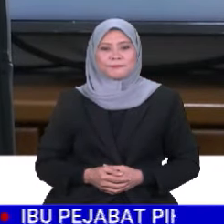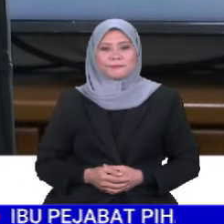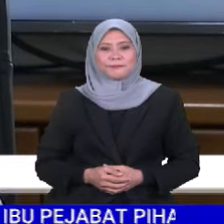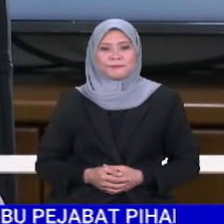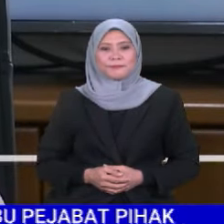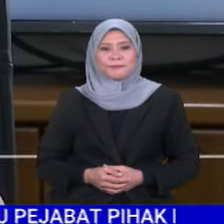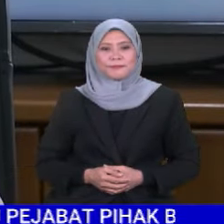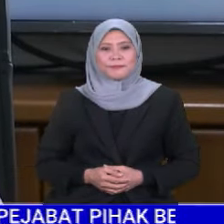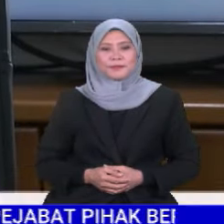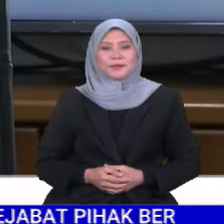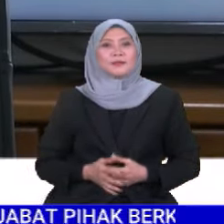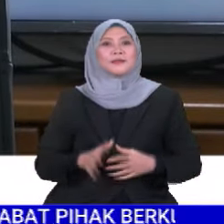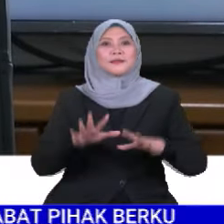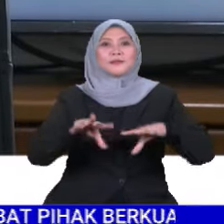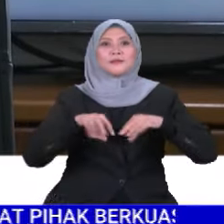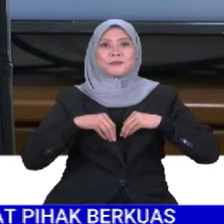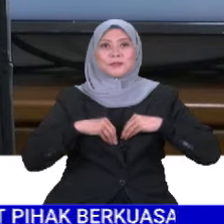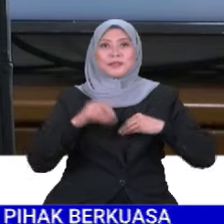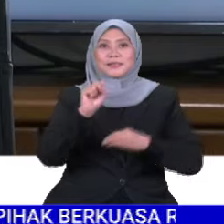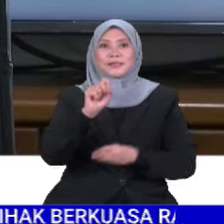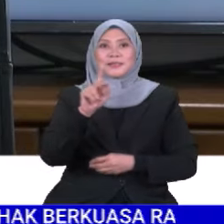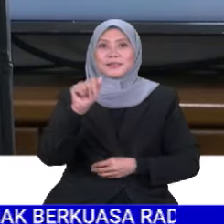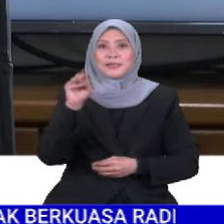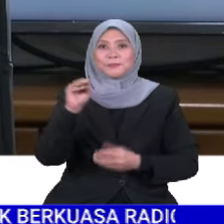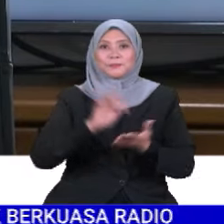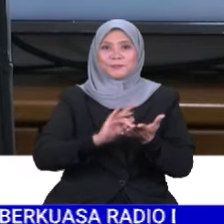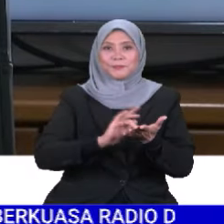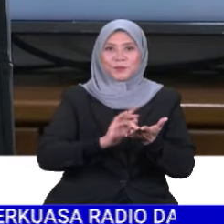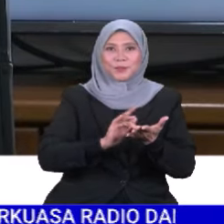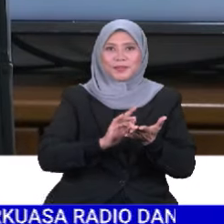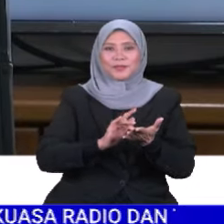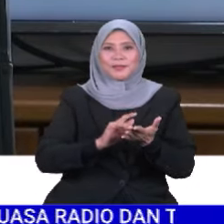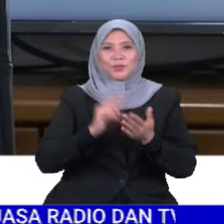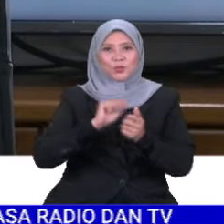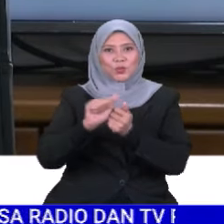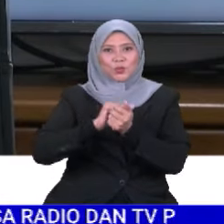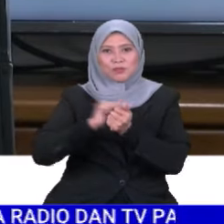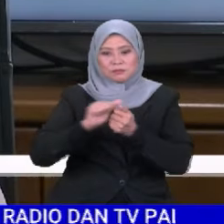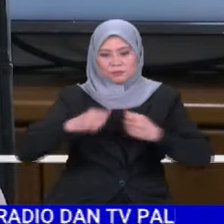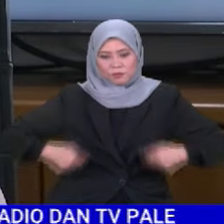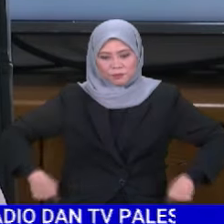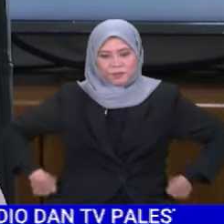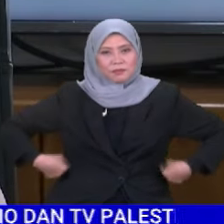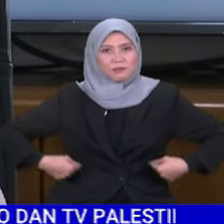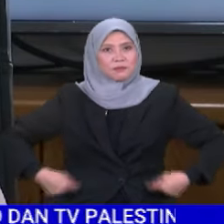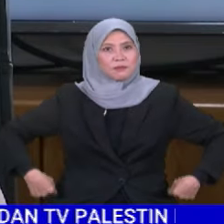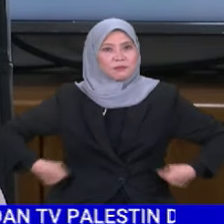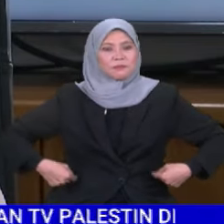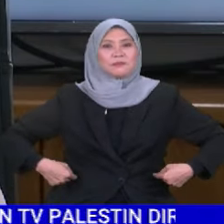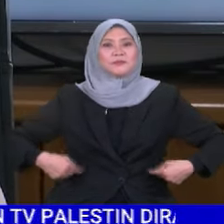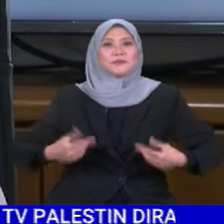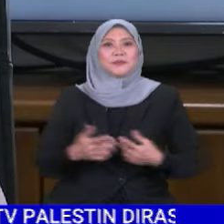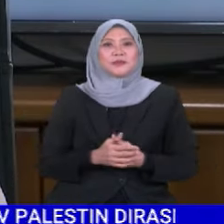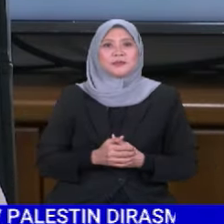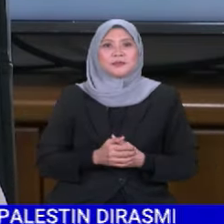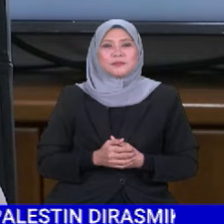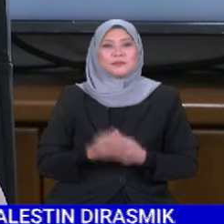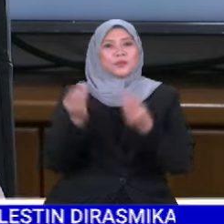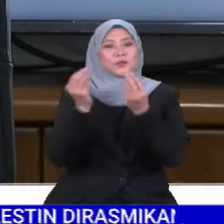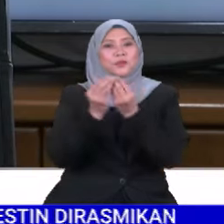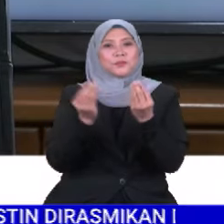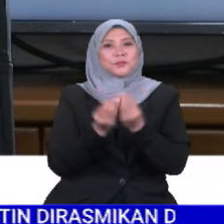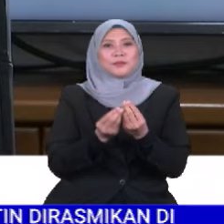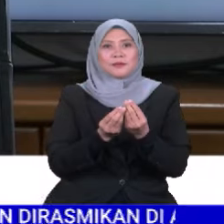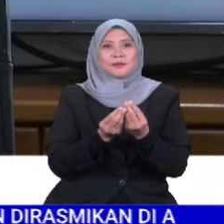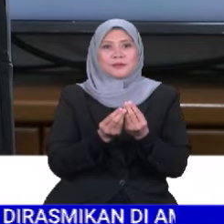Agihan bagi penerima skim perubatan rawatan dialisis. Bagi skim agihan perubatan rawatan dialisis, jumlah